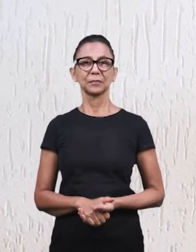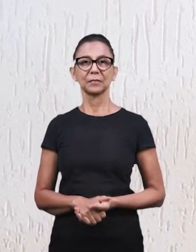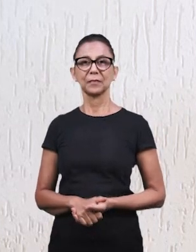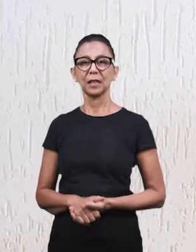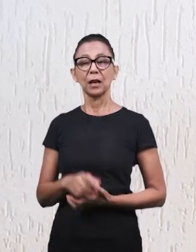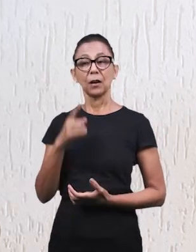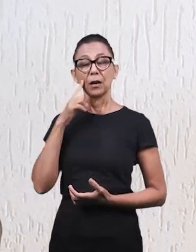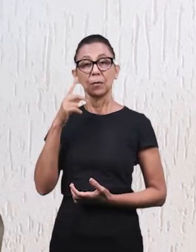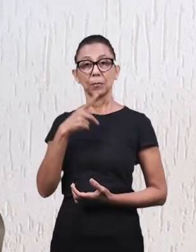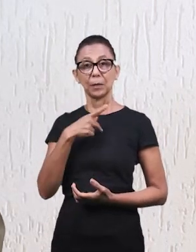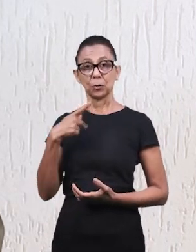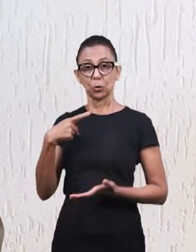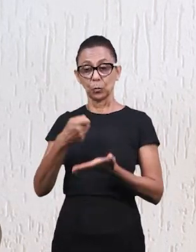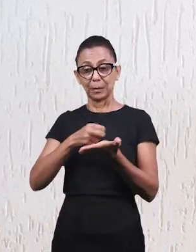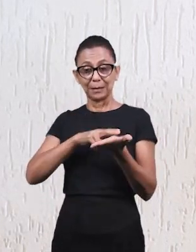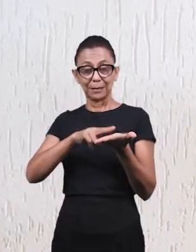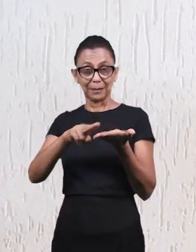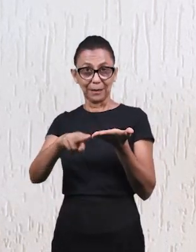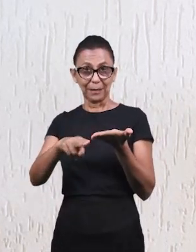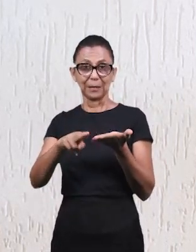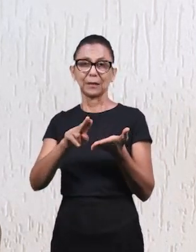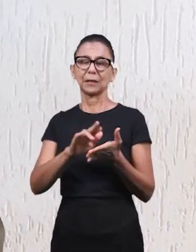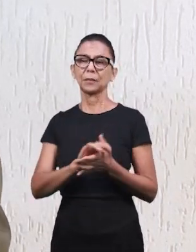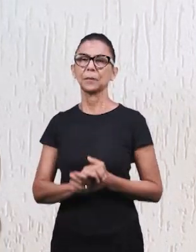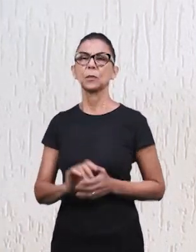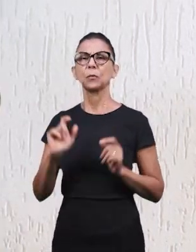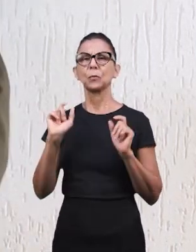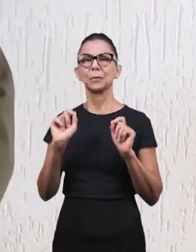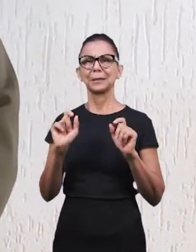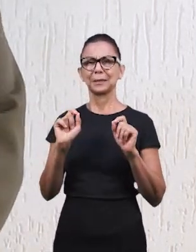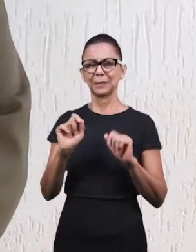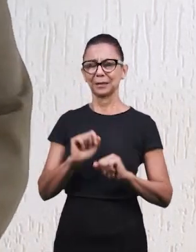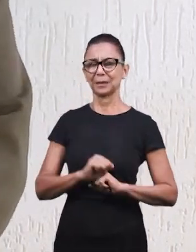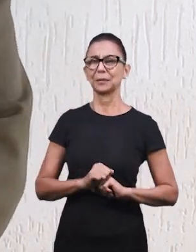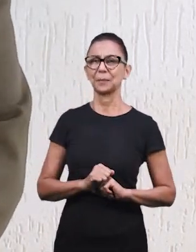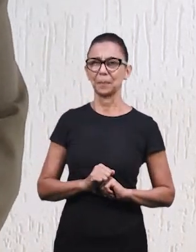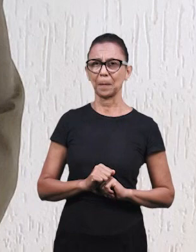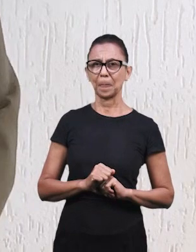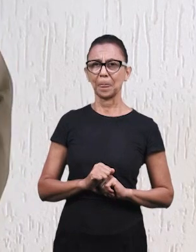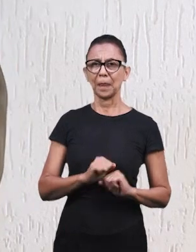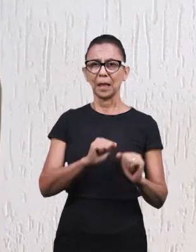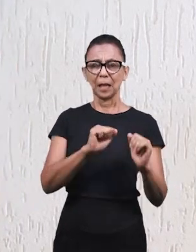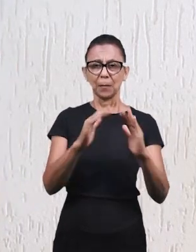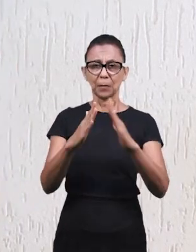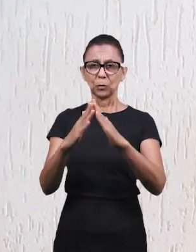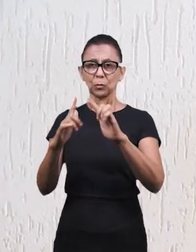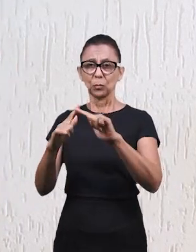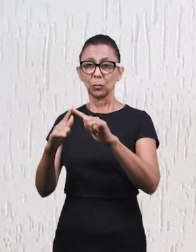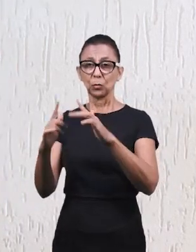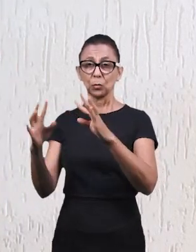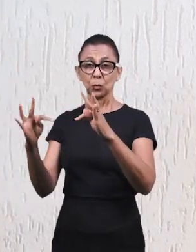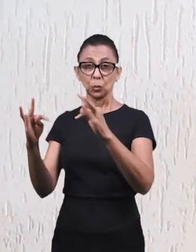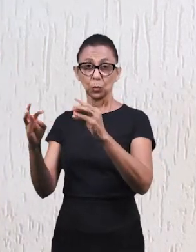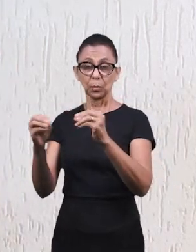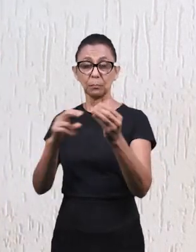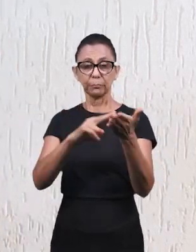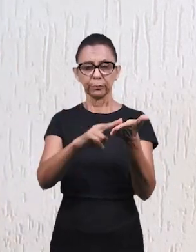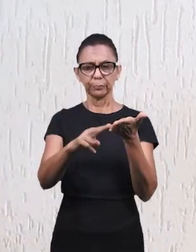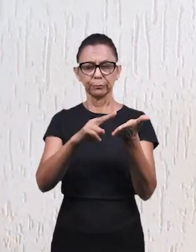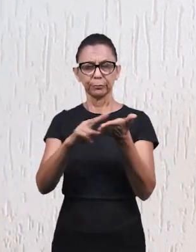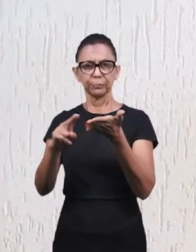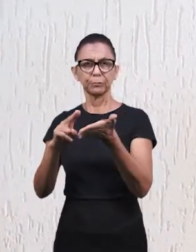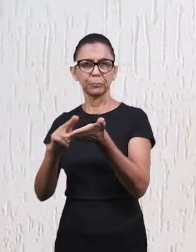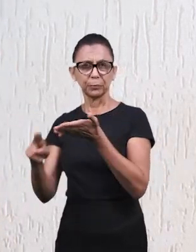как дети, да, поют. Сейчас мы послушаем пасторские послания.